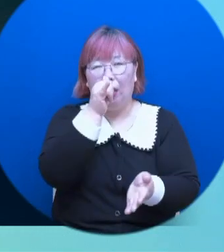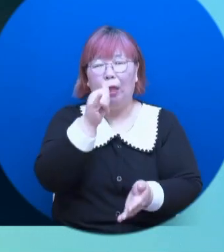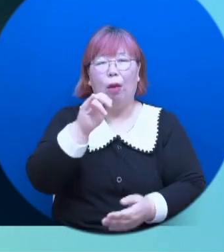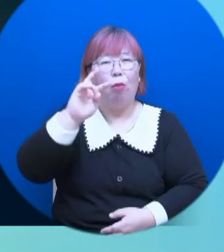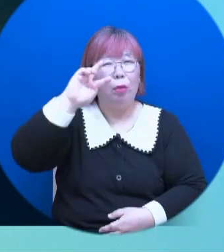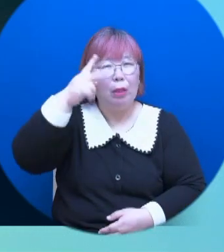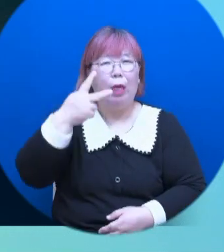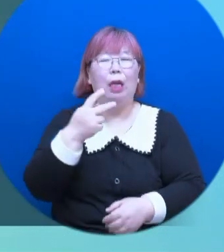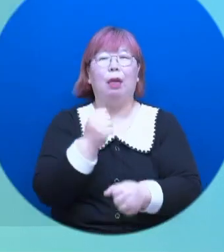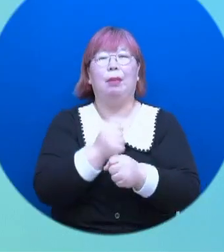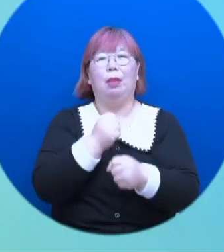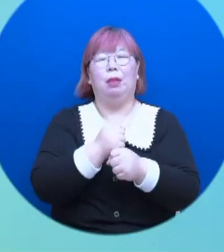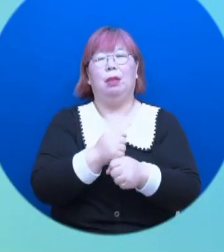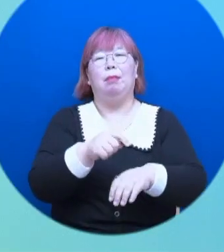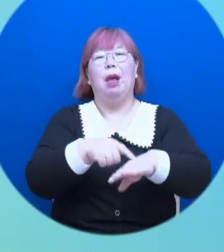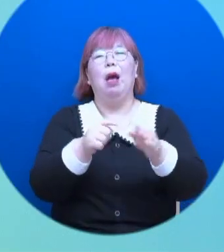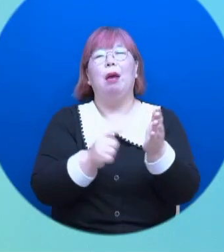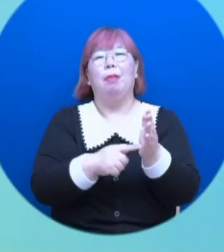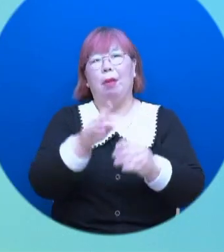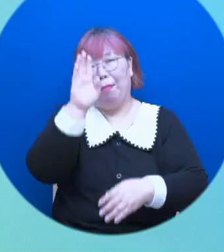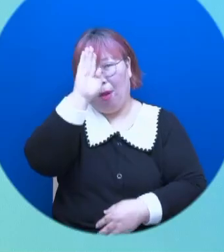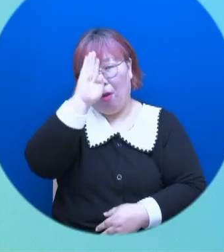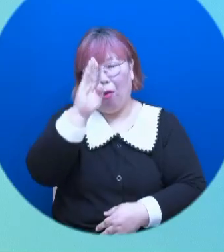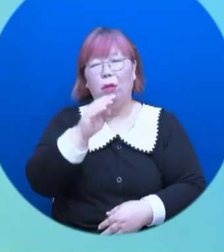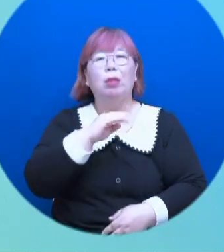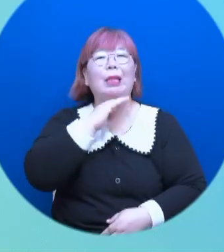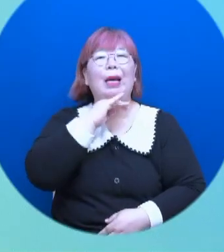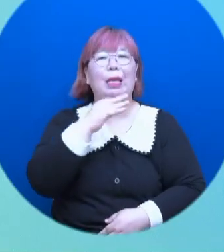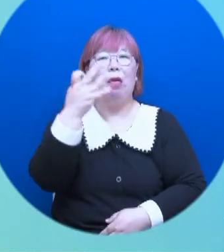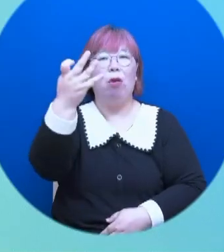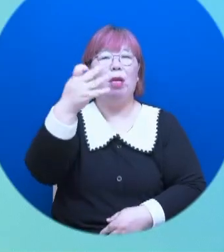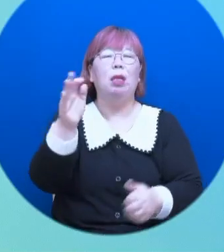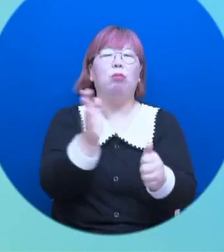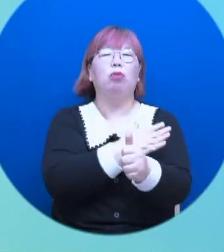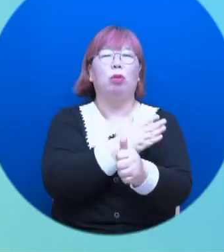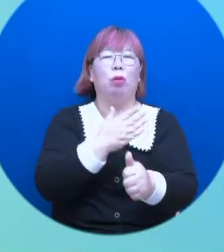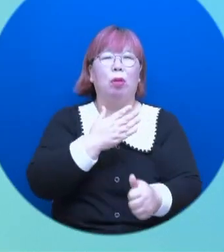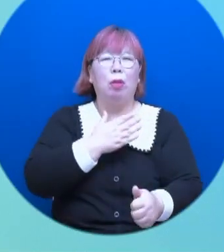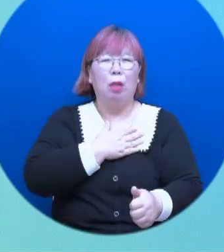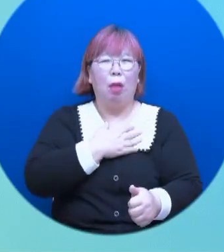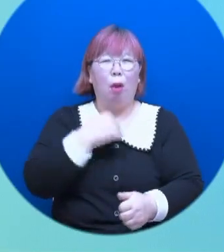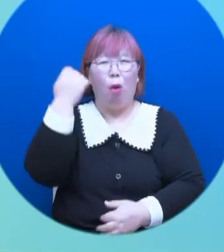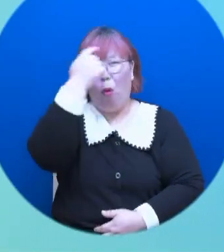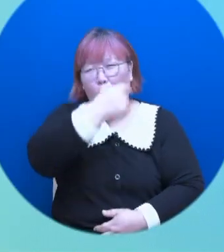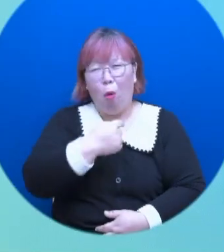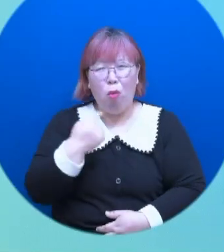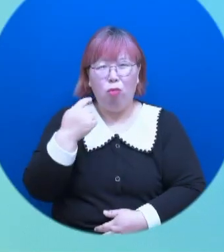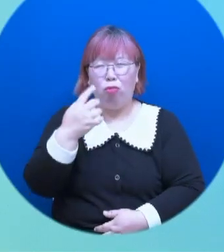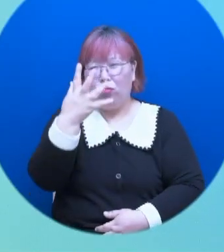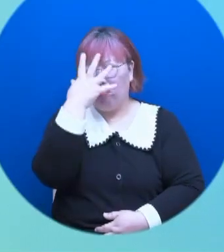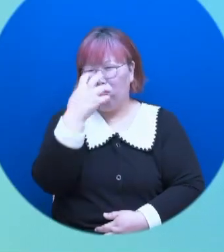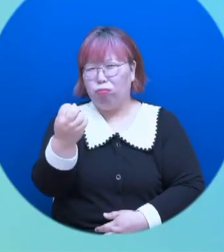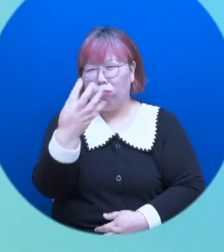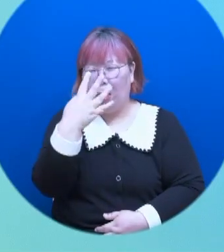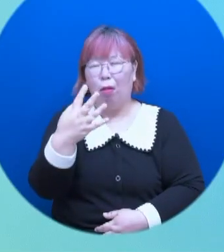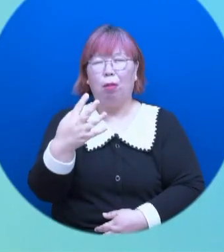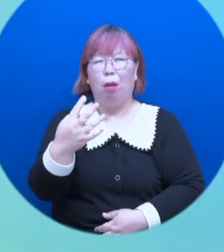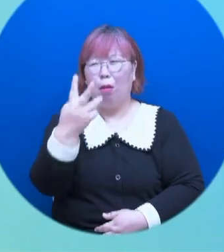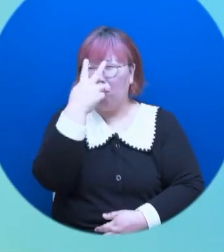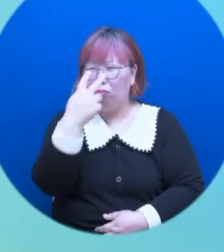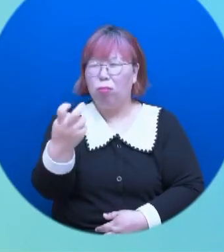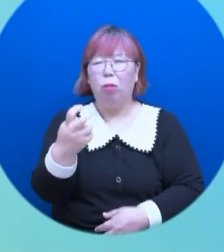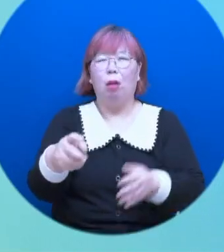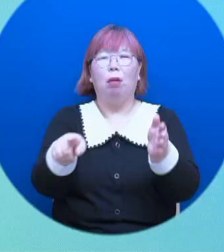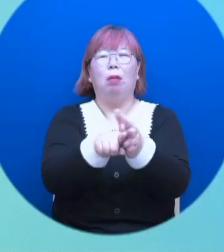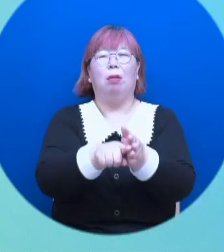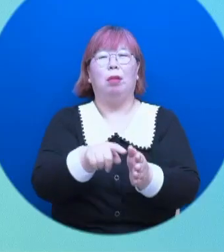마음의 병입니다. 14살 때부터 이 자매님은 자신의 얼굴을 혐오하기 시작했어요. 사람들이 자신을